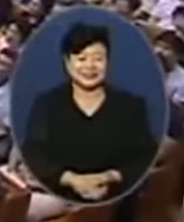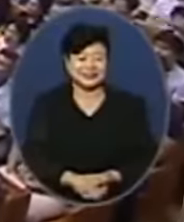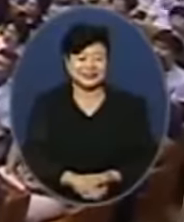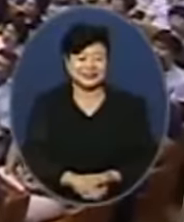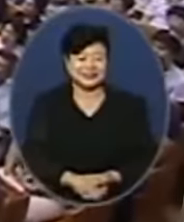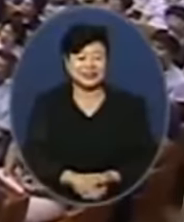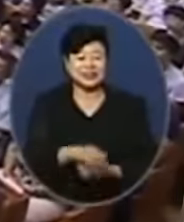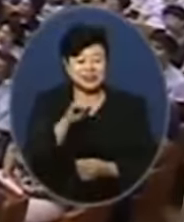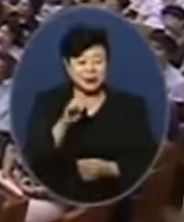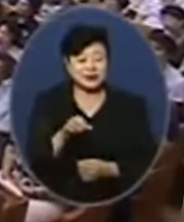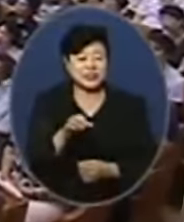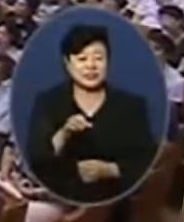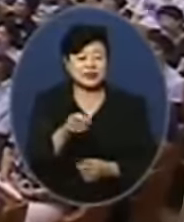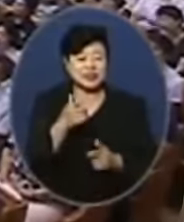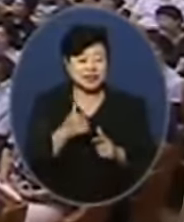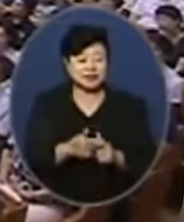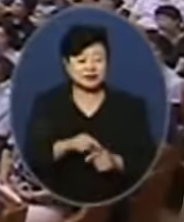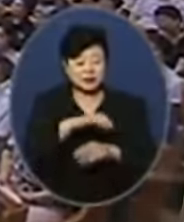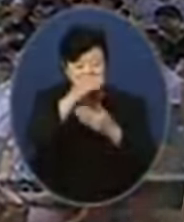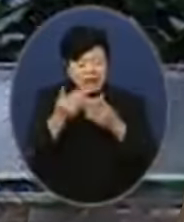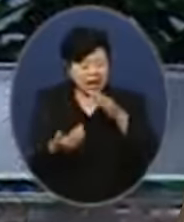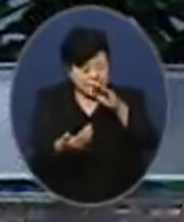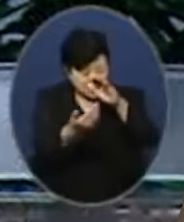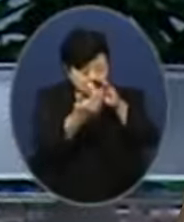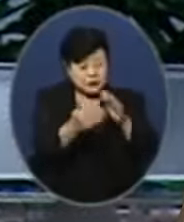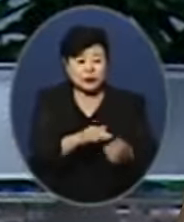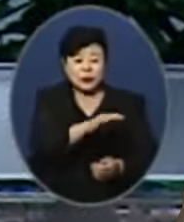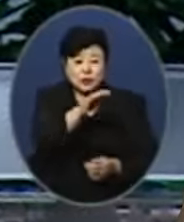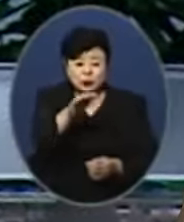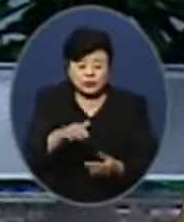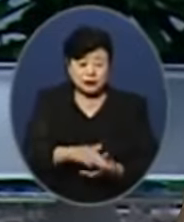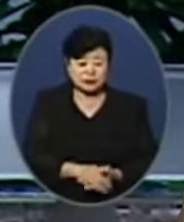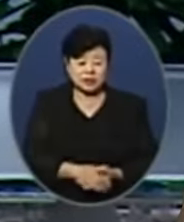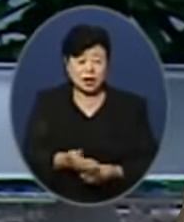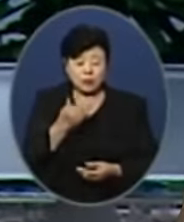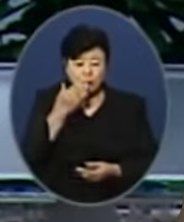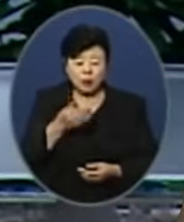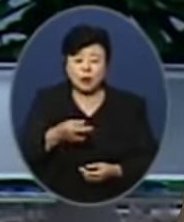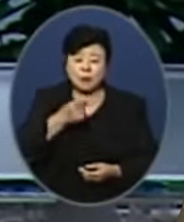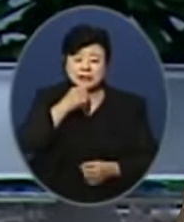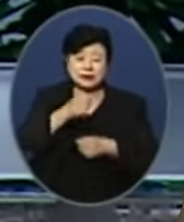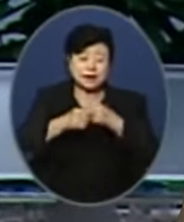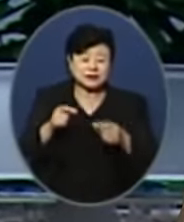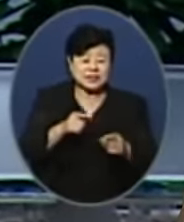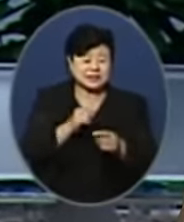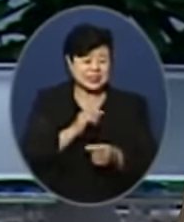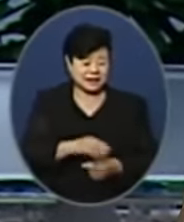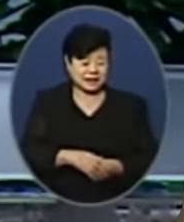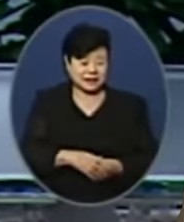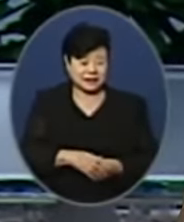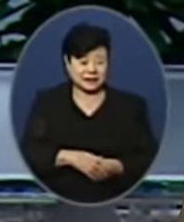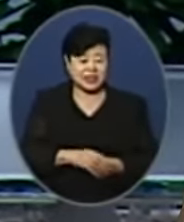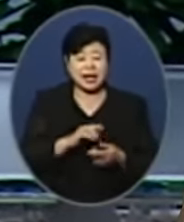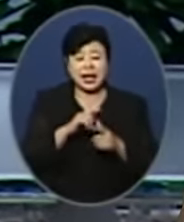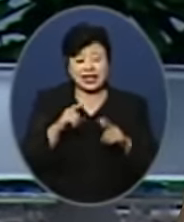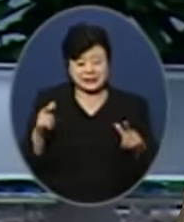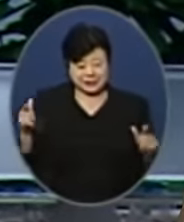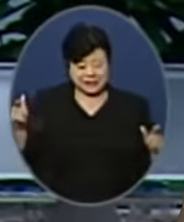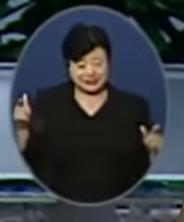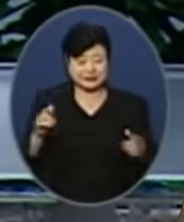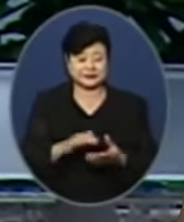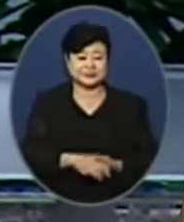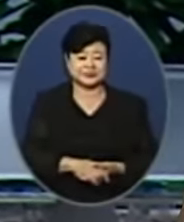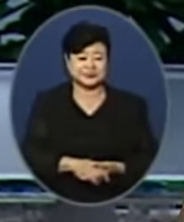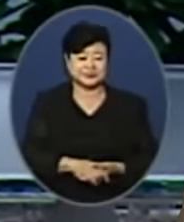이제 얘기해서 그러면 예수님이 다 이루었으면 우리는 먹고 마시고 마음대로 살자 그래야 될 거 아니냐? 그렇지